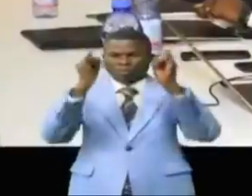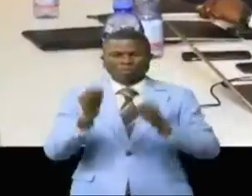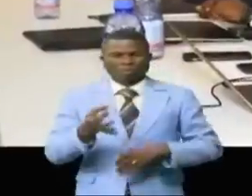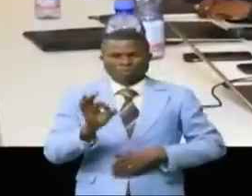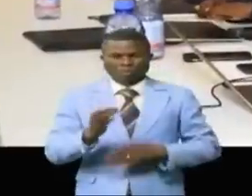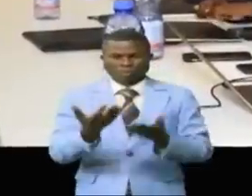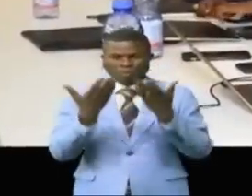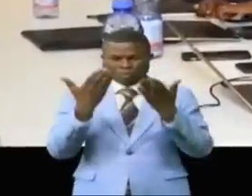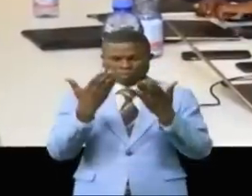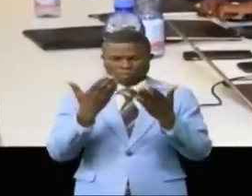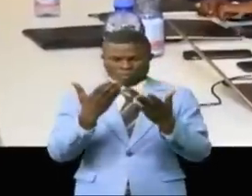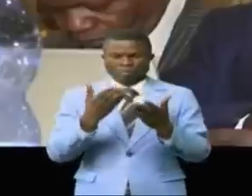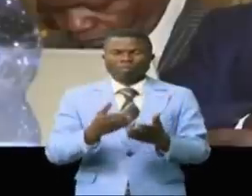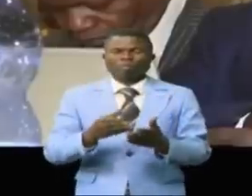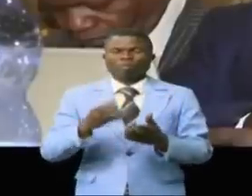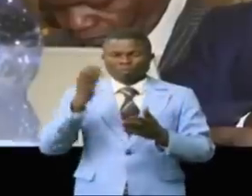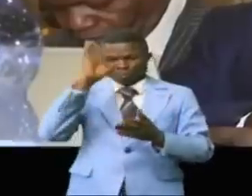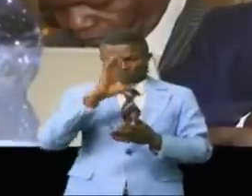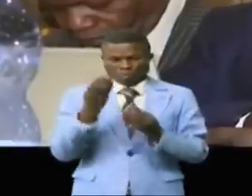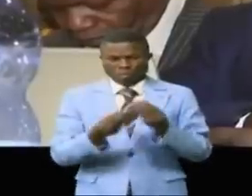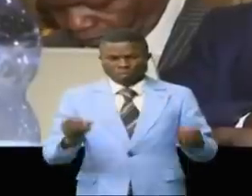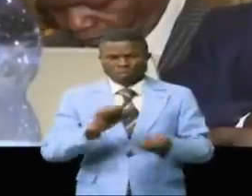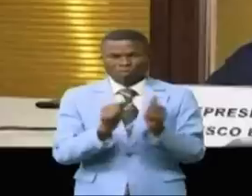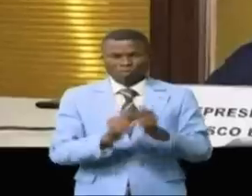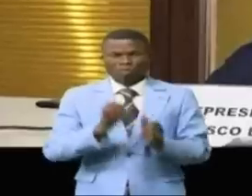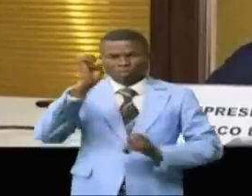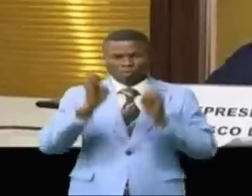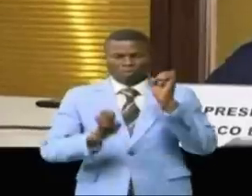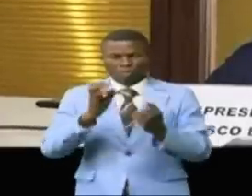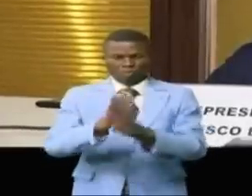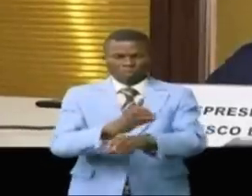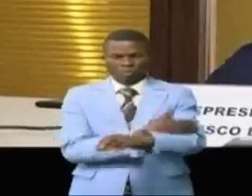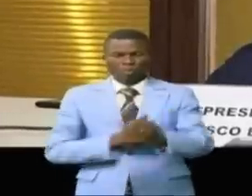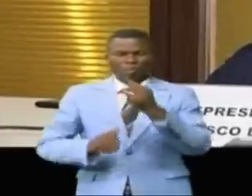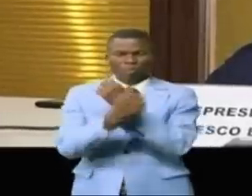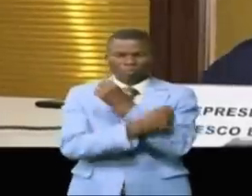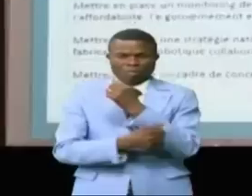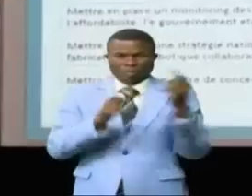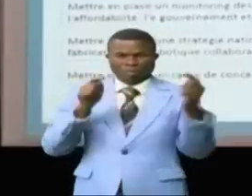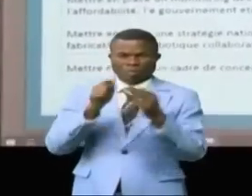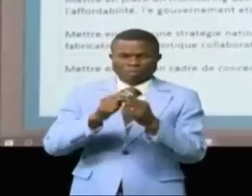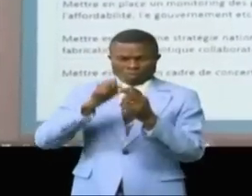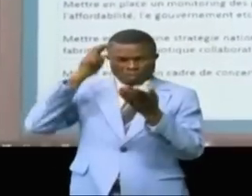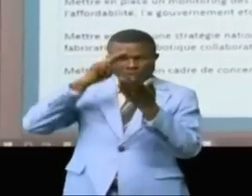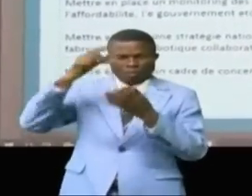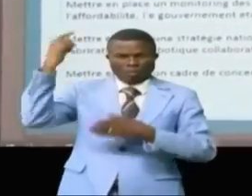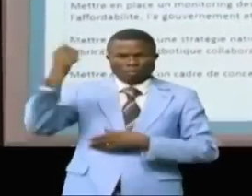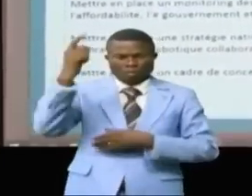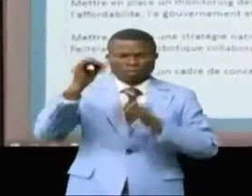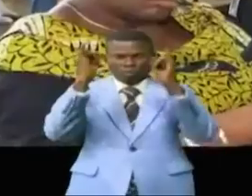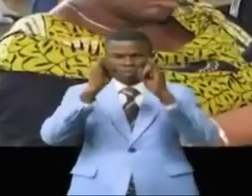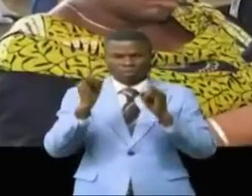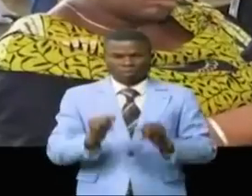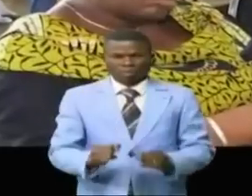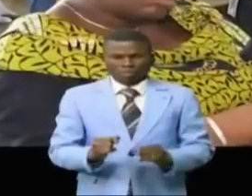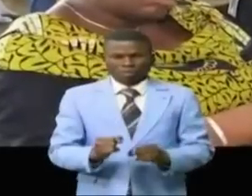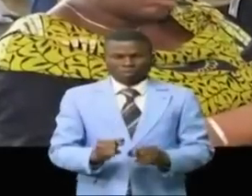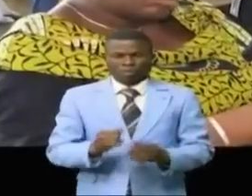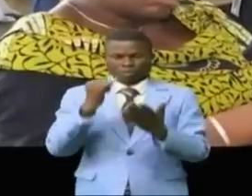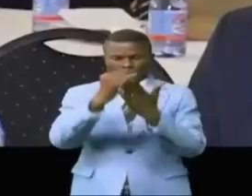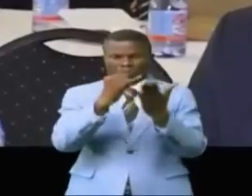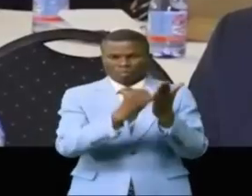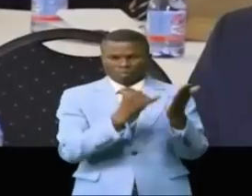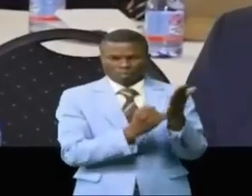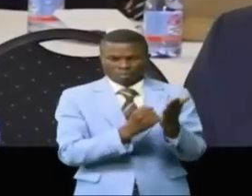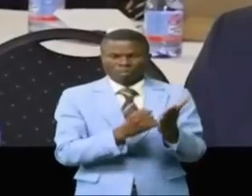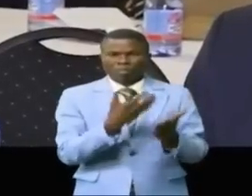étude vise à relever ces défis en évaluant les progrès du pays vers l'universalité de l'Internet, en identifiant